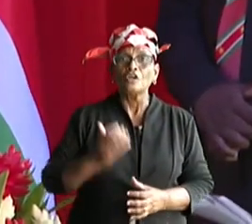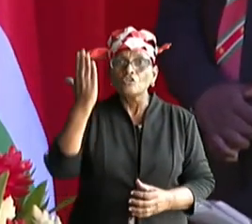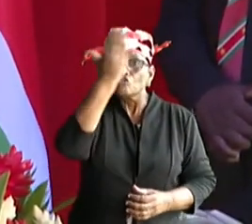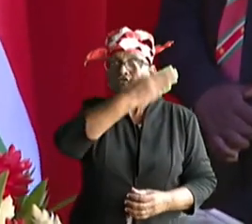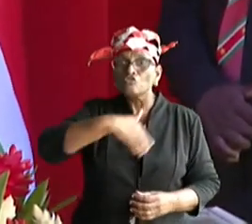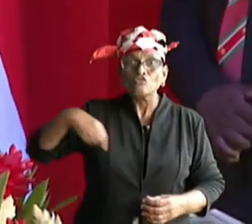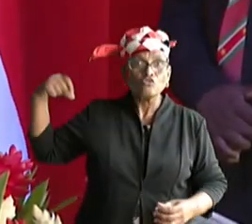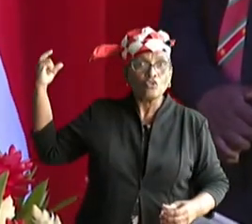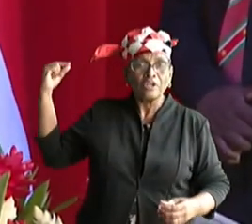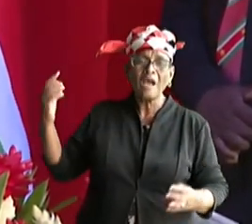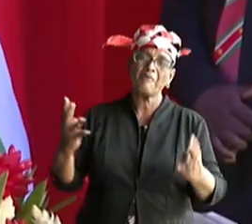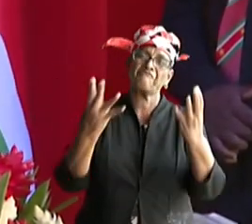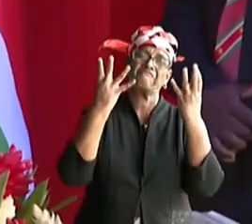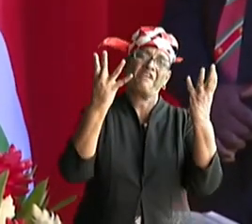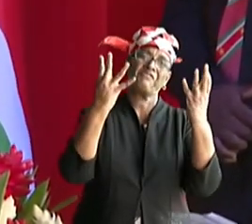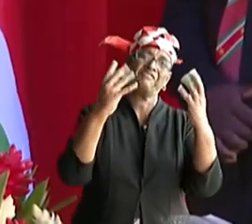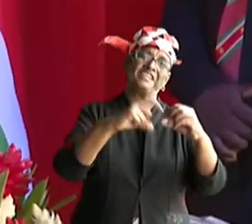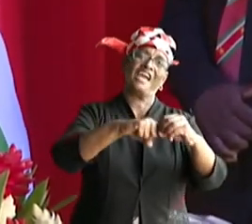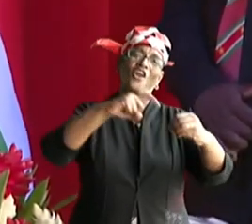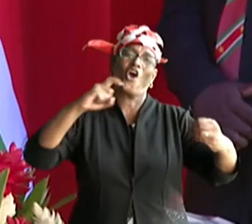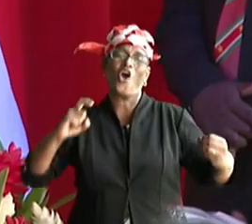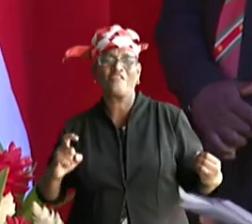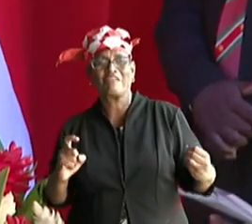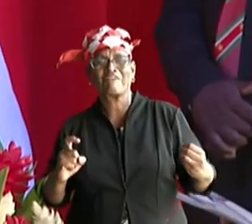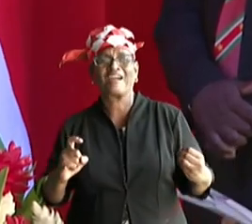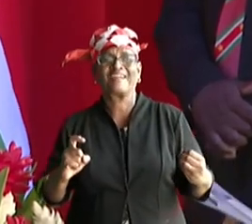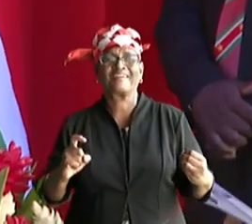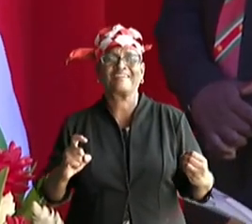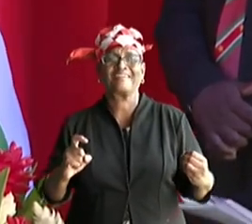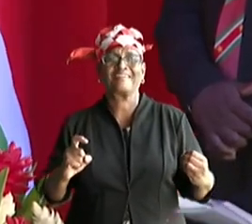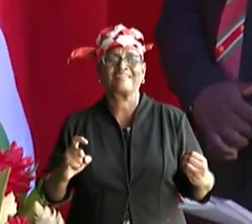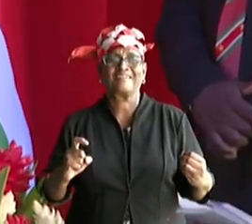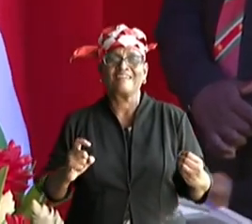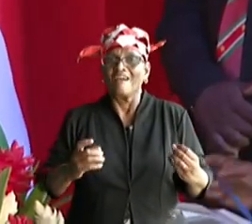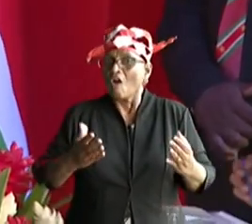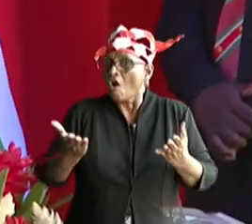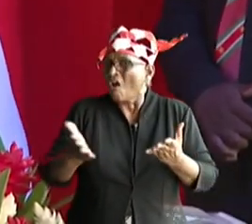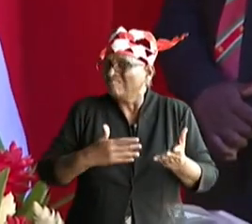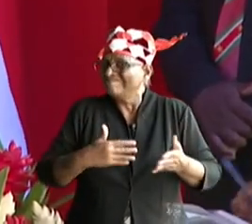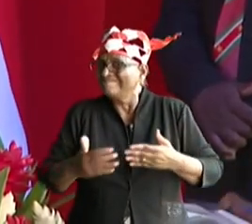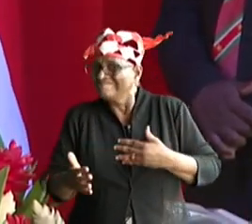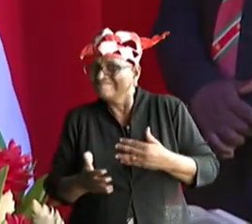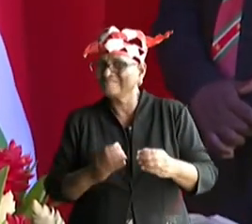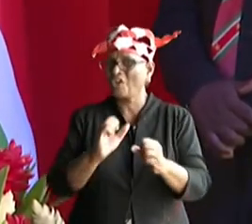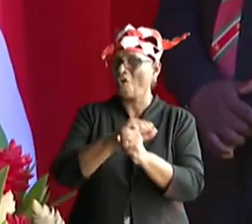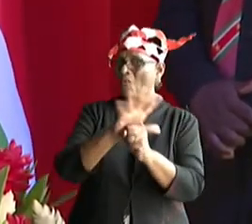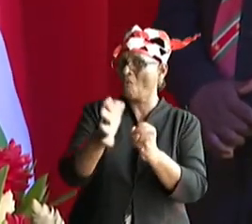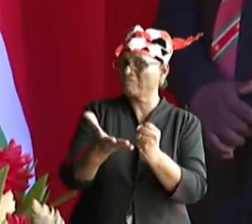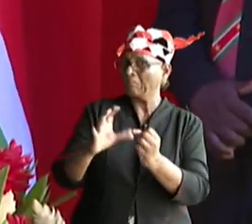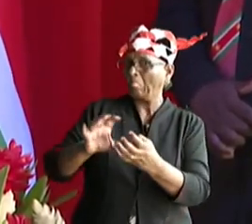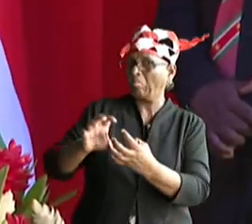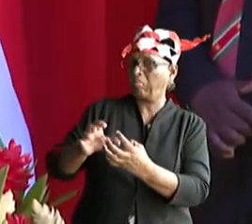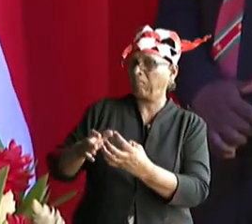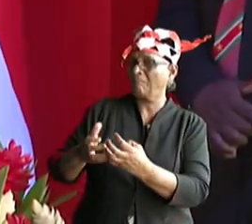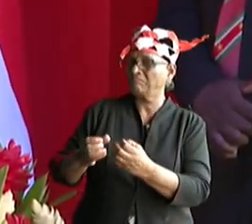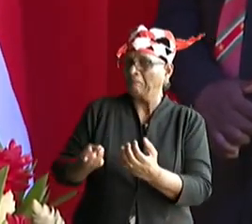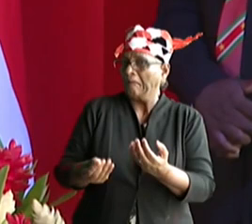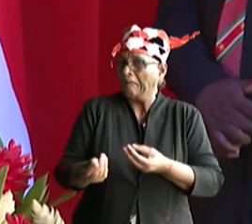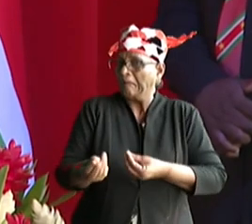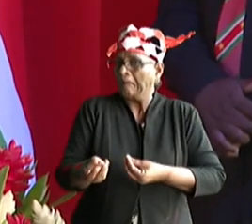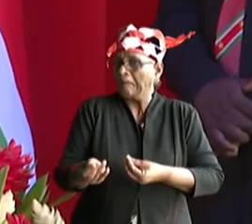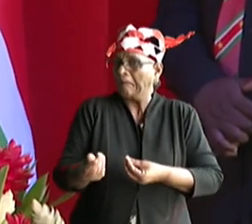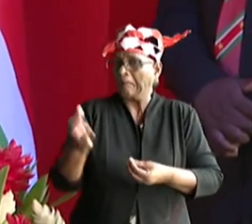Suriname, 45 jaar onafhankelijkheid, ondanks COVID-crisis, financiële